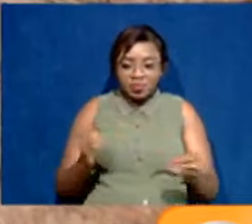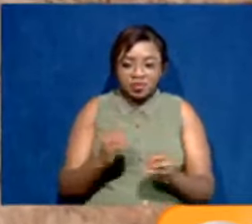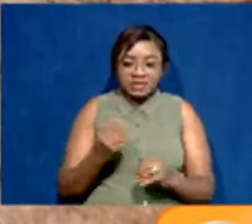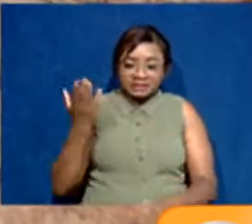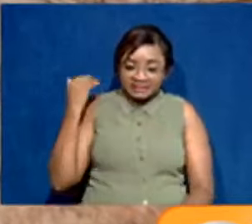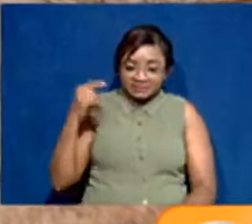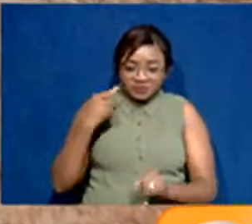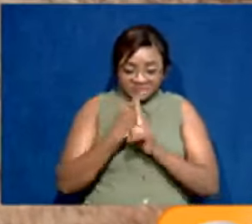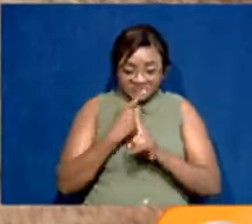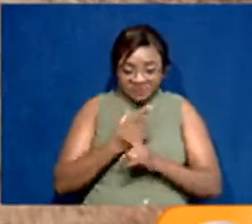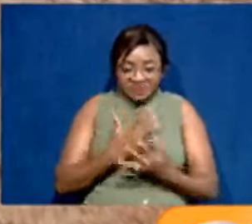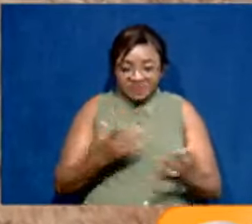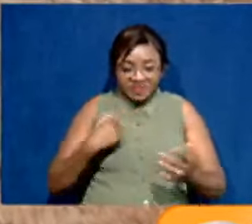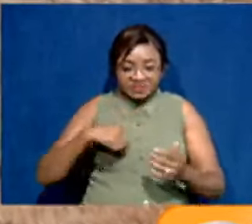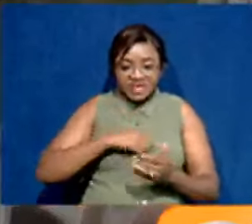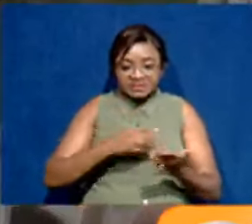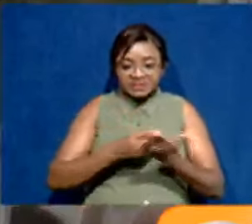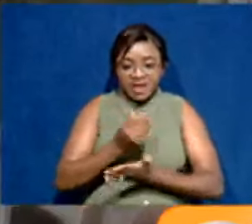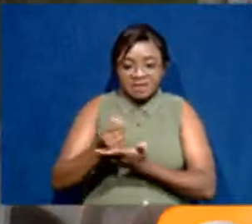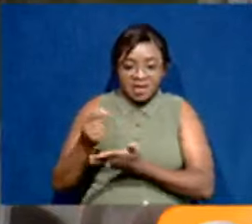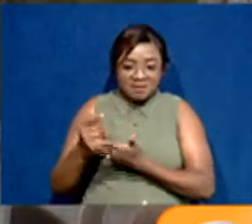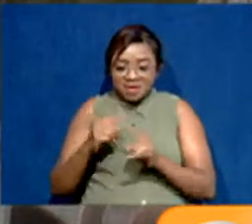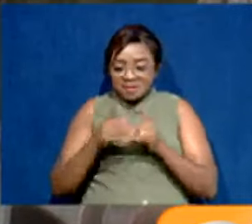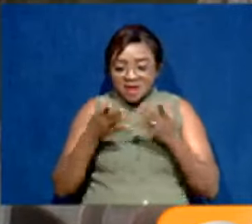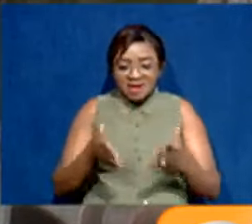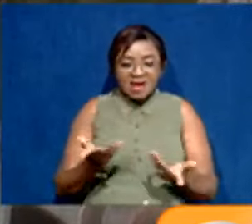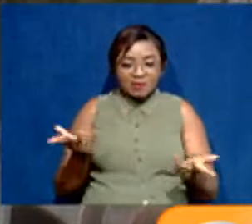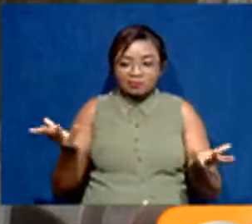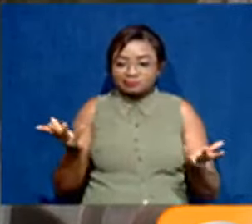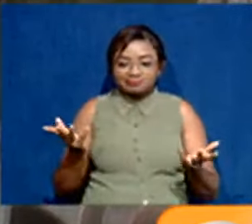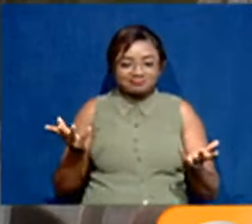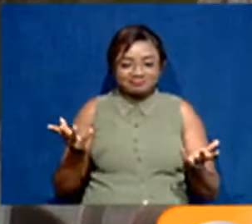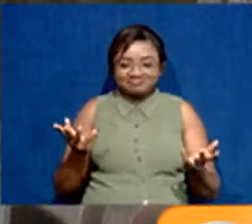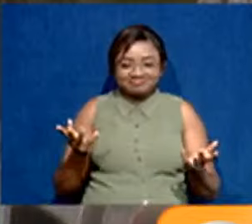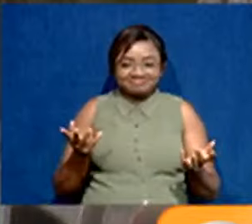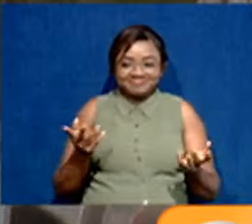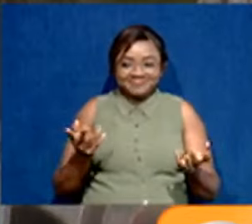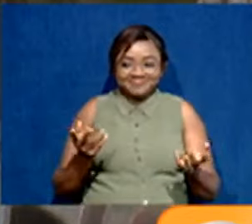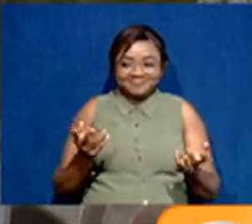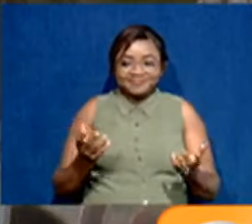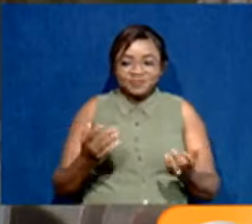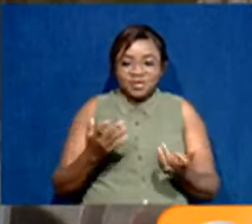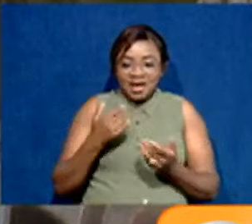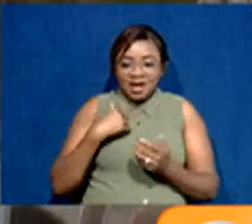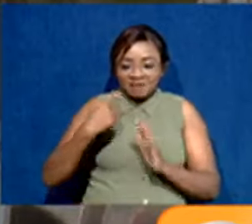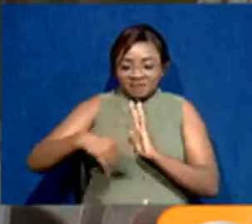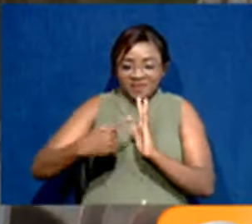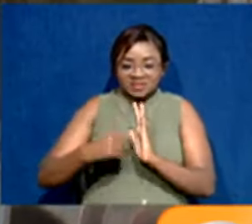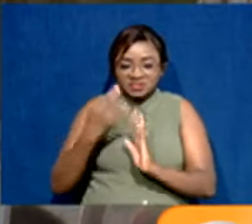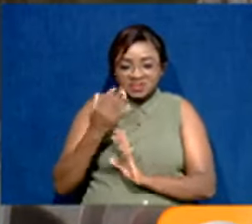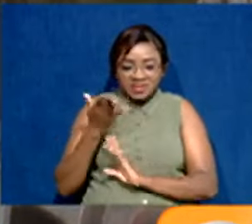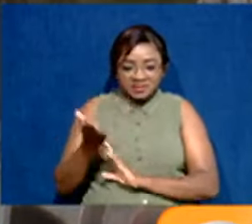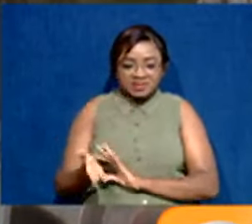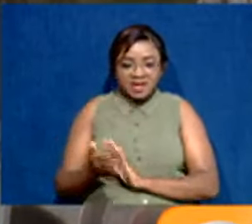tulikuwa tumenunua kwa sasa ziko, tuko na machine tatu kwa sasa